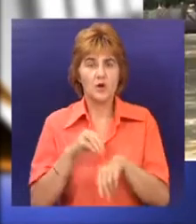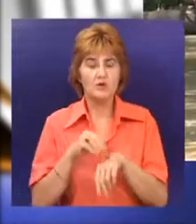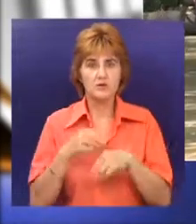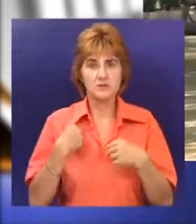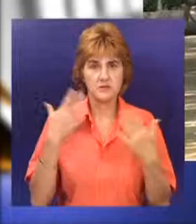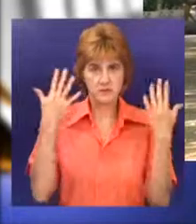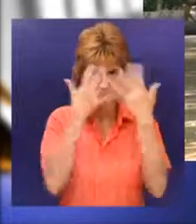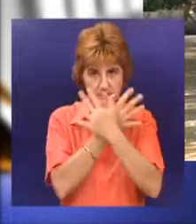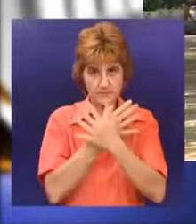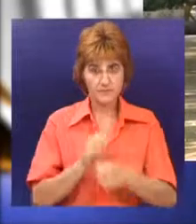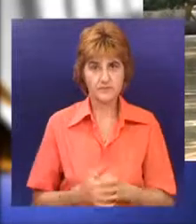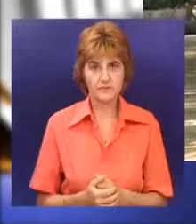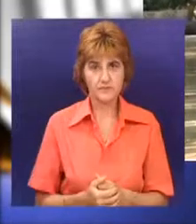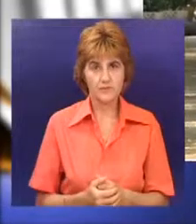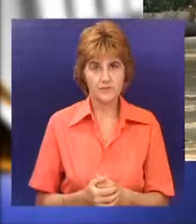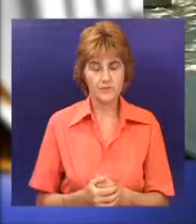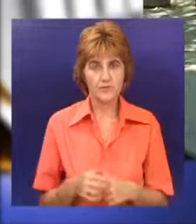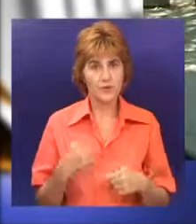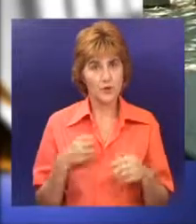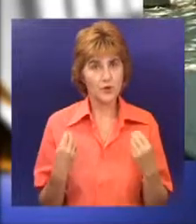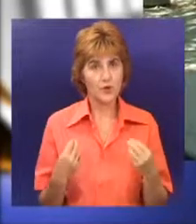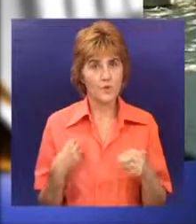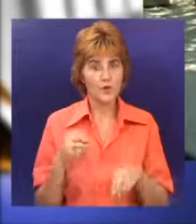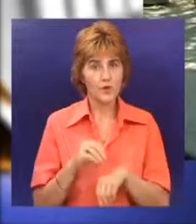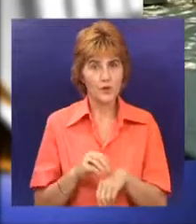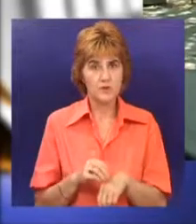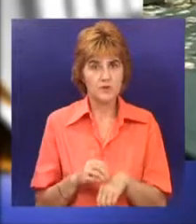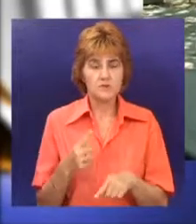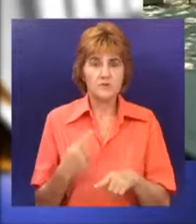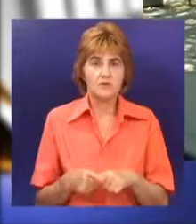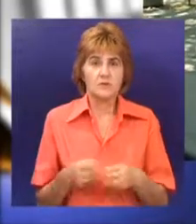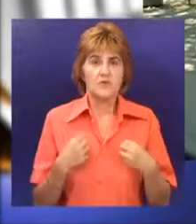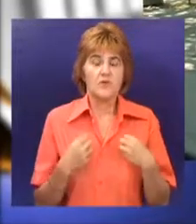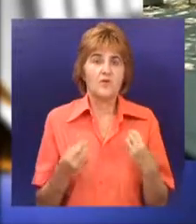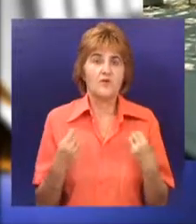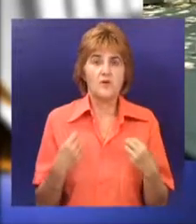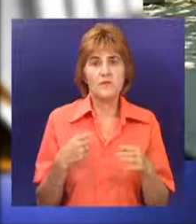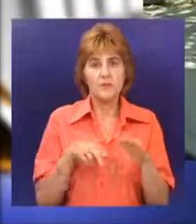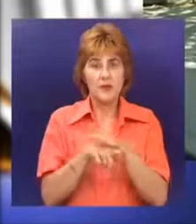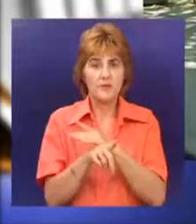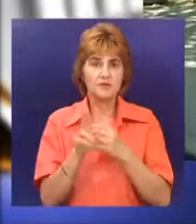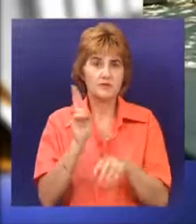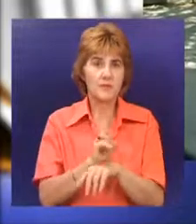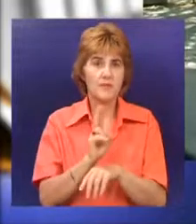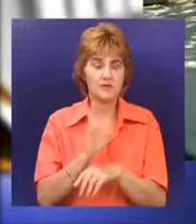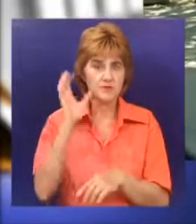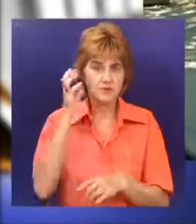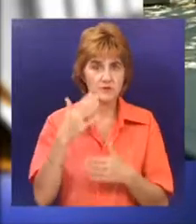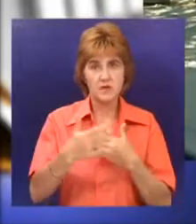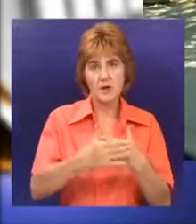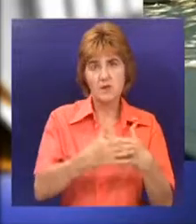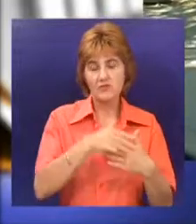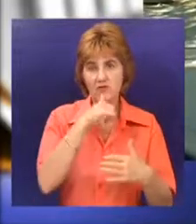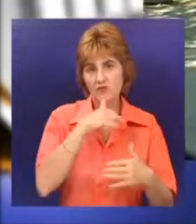je na ovakvim temperaturama čest. Dobro podnosim zato što se trudim da budem tamo gde je to najlakše izdržati pored